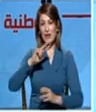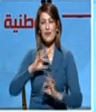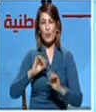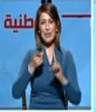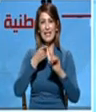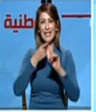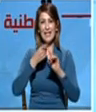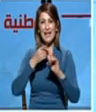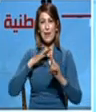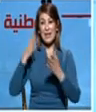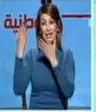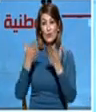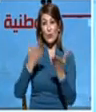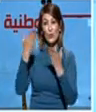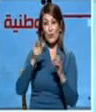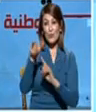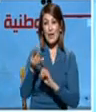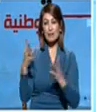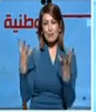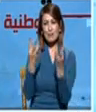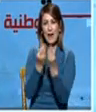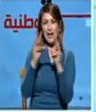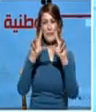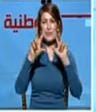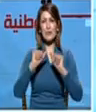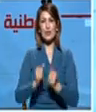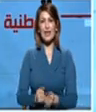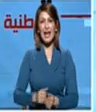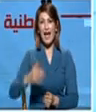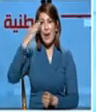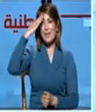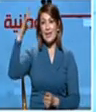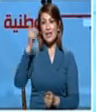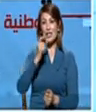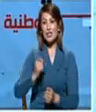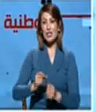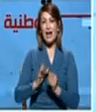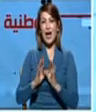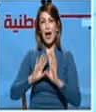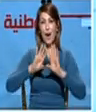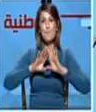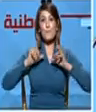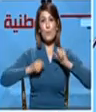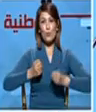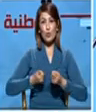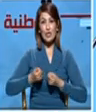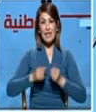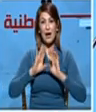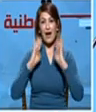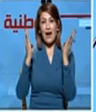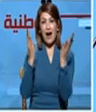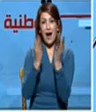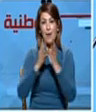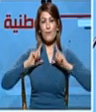خلال الى ضيوفي الحاضرين مع انا احب اقدم تحيه ورحب برايك ما دوري مدير عام الضمان الاجتماعي بوزاره الشؤون الاجتماعيه